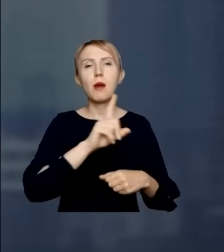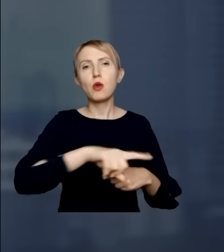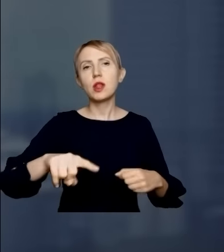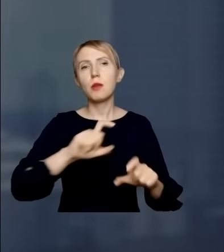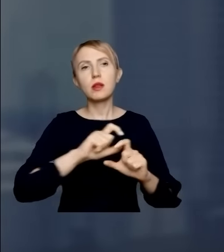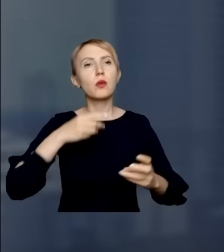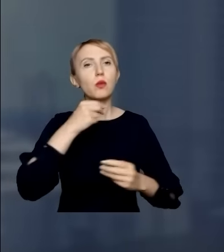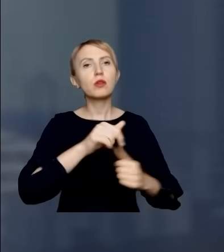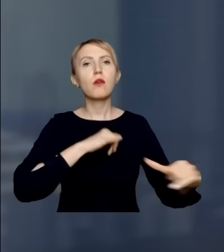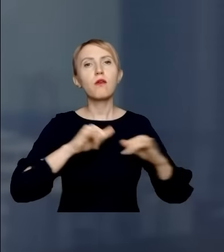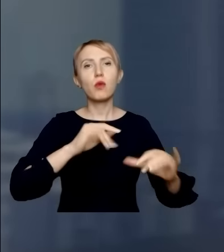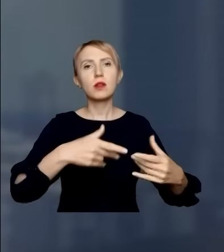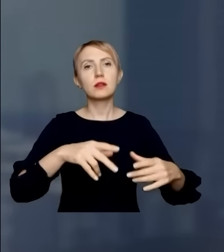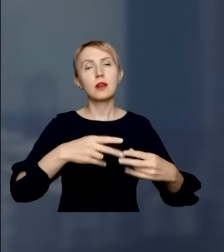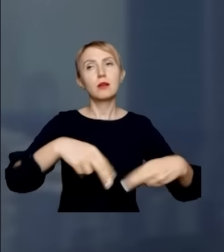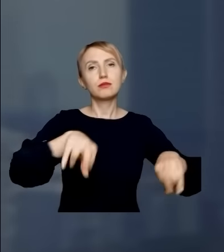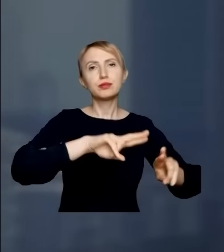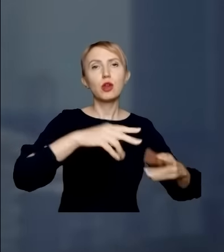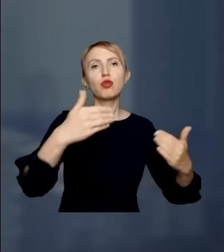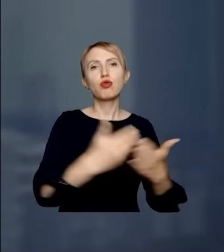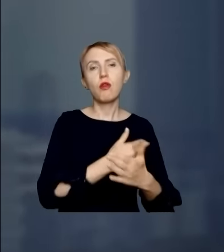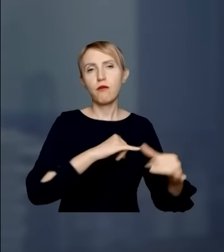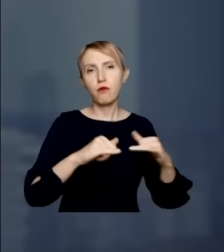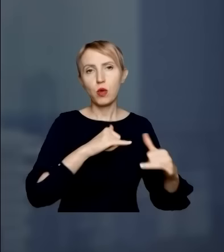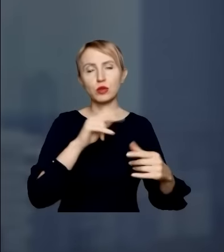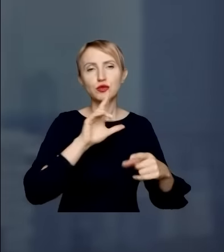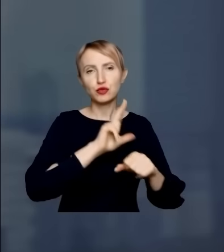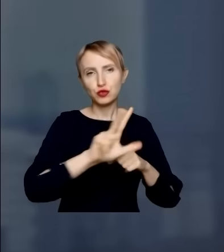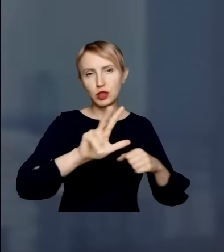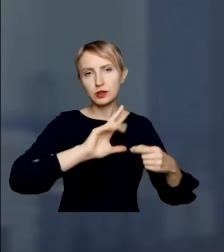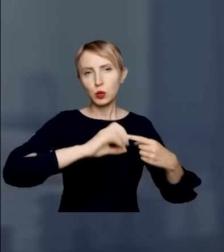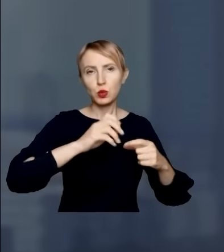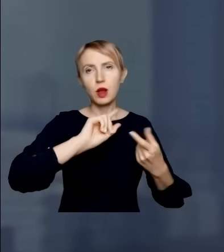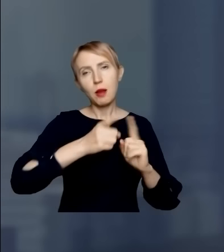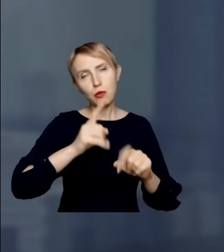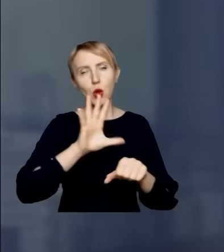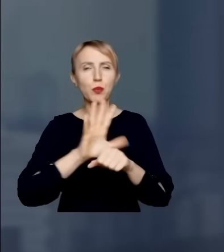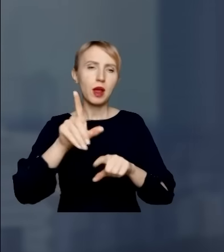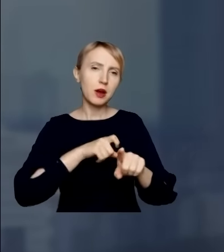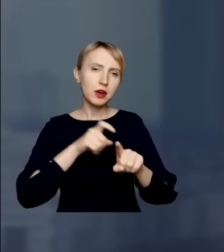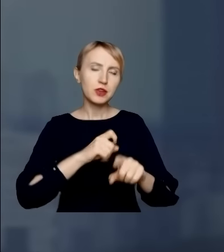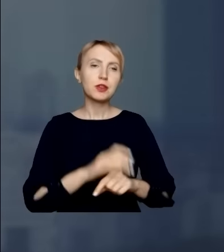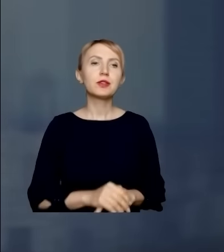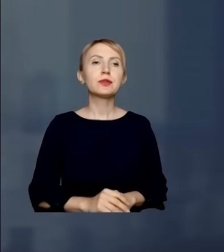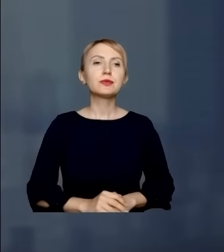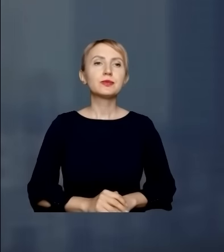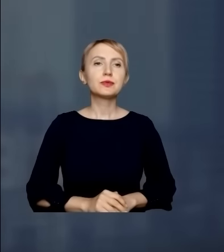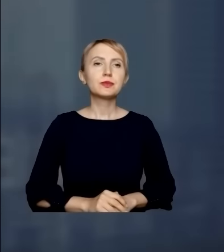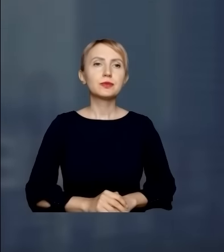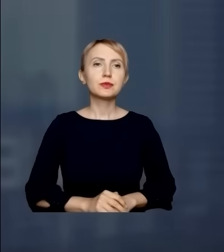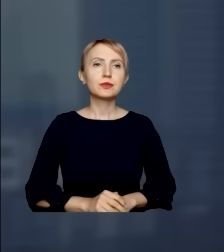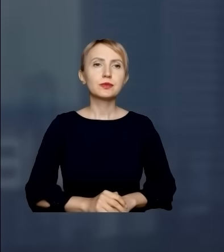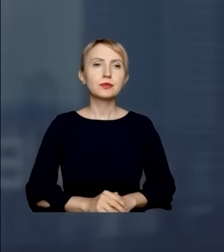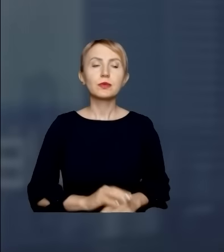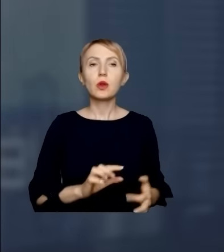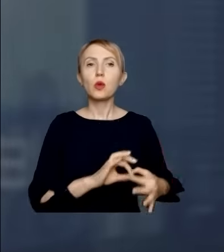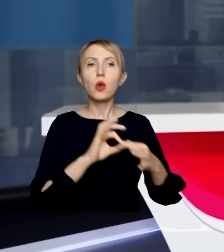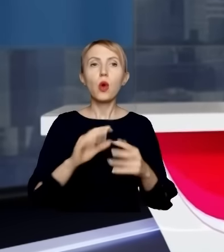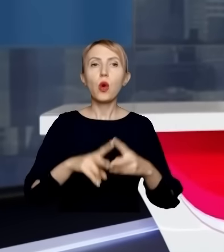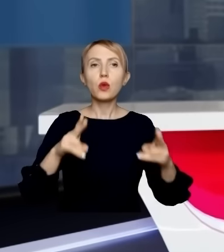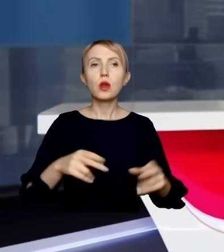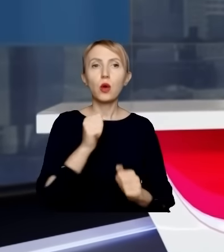kiedy władzę przejęła właśnie nowa koalicja. 13 grudnia bądź 15 października, jak kto woli. I dotyczą tego okresu